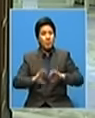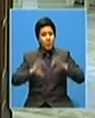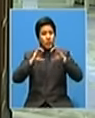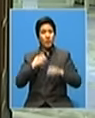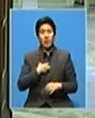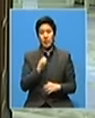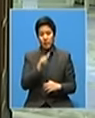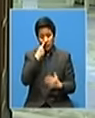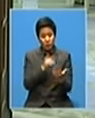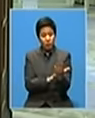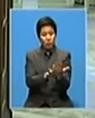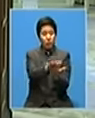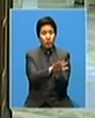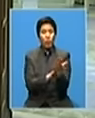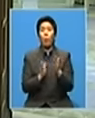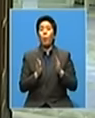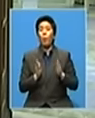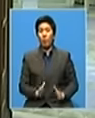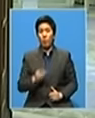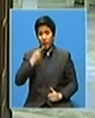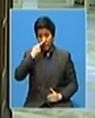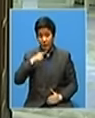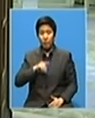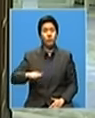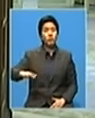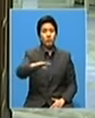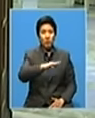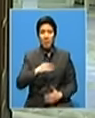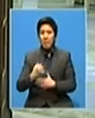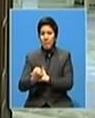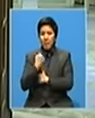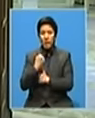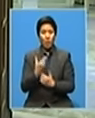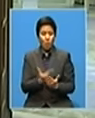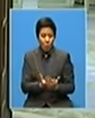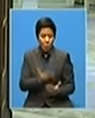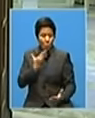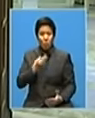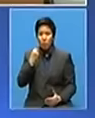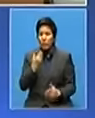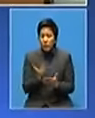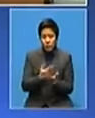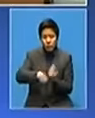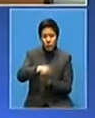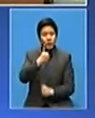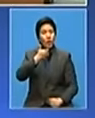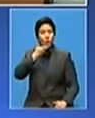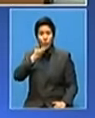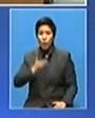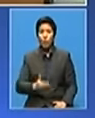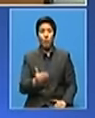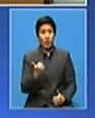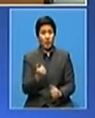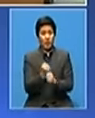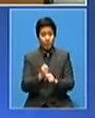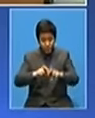จะทำให้ประเทศไทยและพี่น้องชาวไทยทุกคนมีความมั่นคงมั่งคั่งอย่างยั่งยืนนะครับในเรื่องการลงทุนในการวิจั